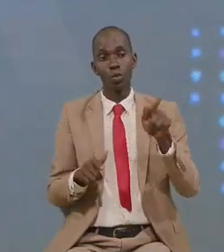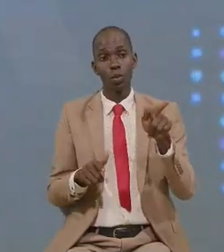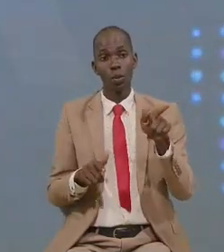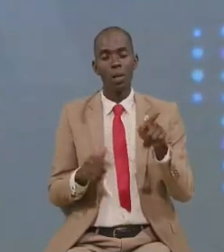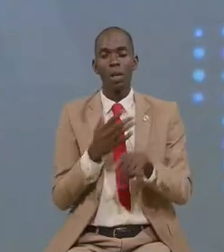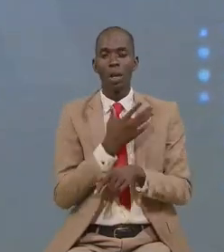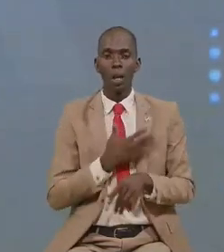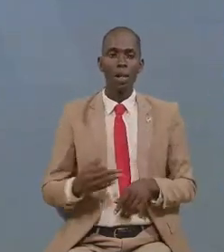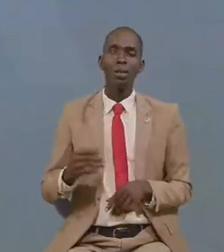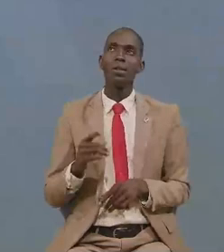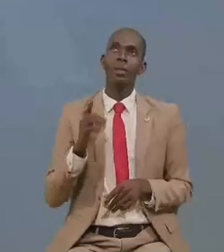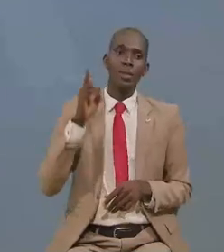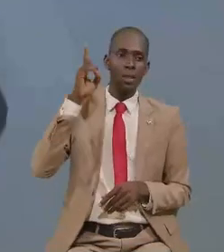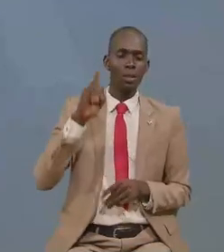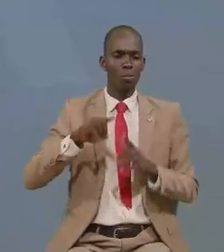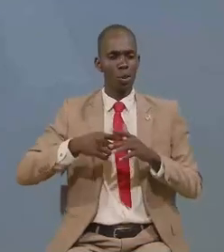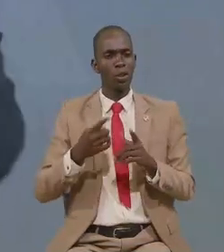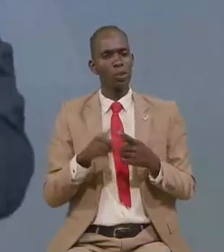Et il commençait à leur dire.